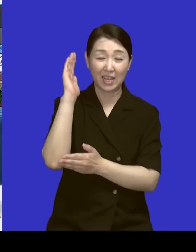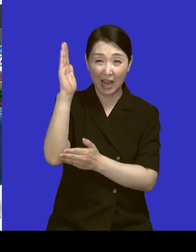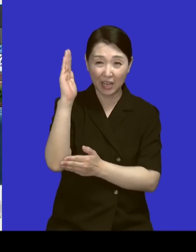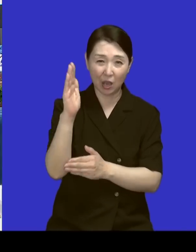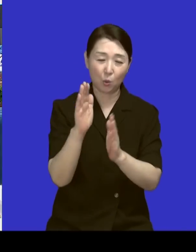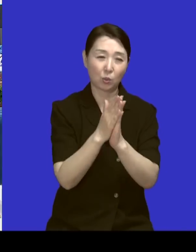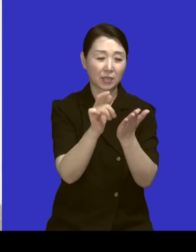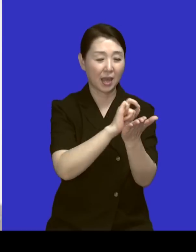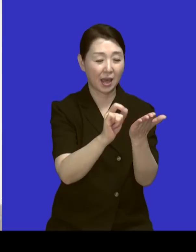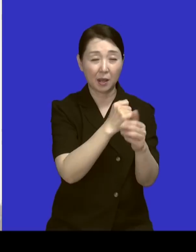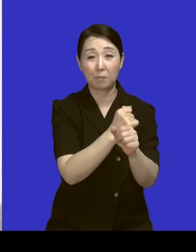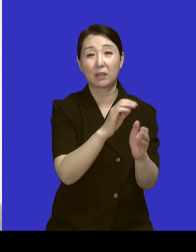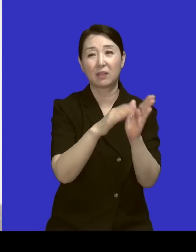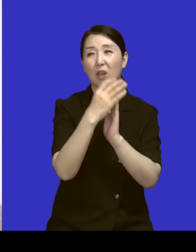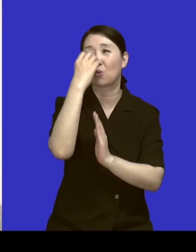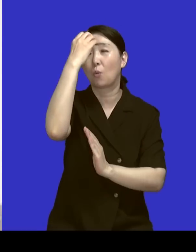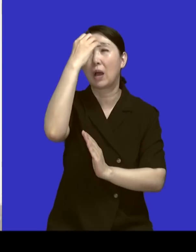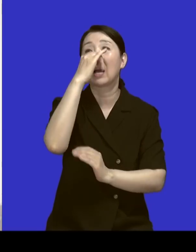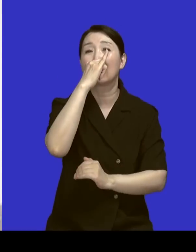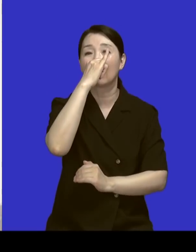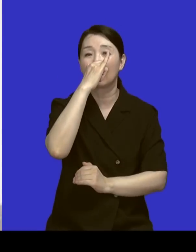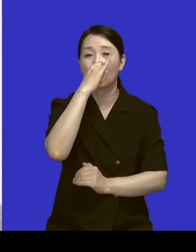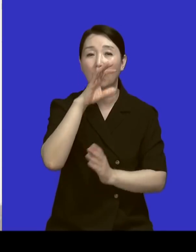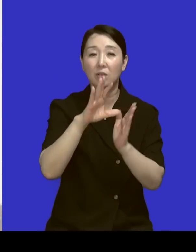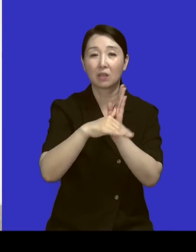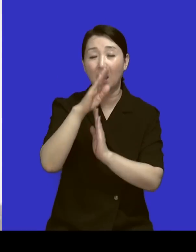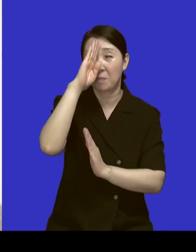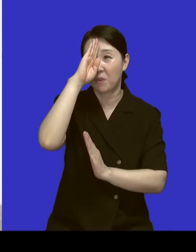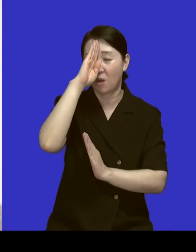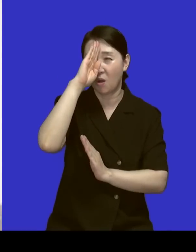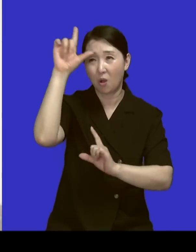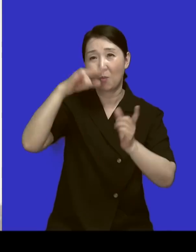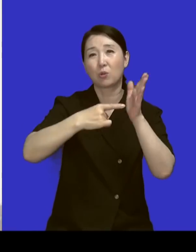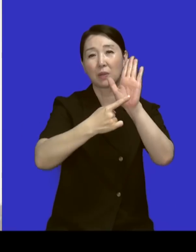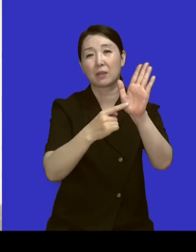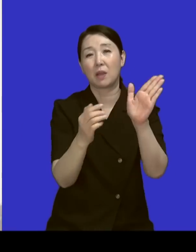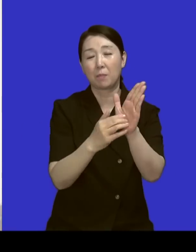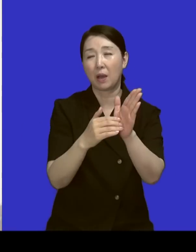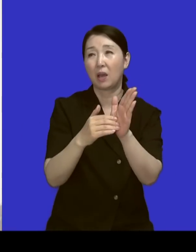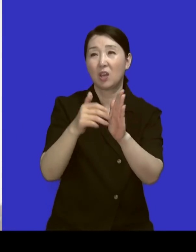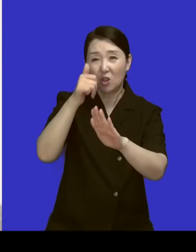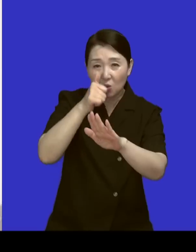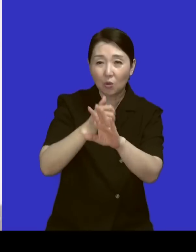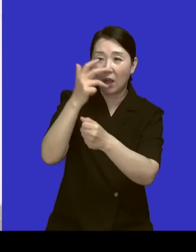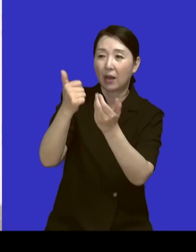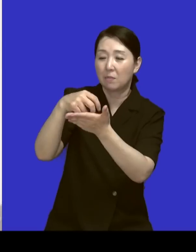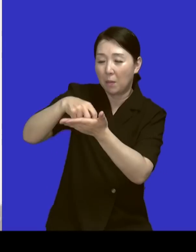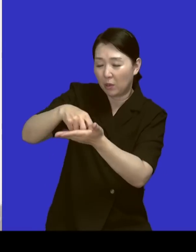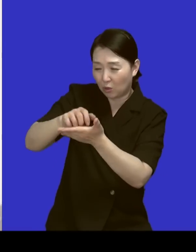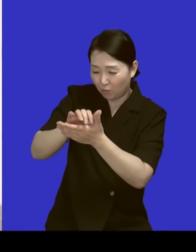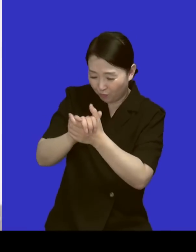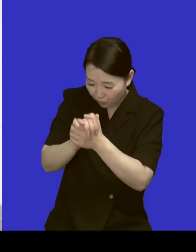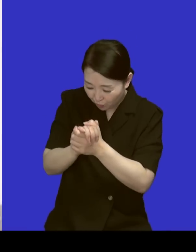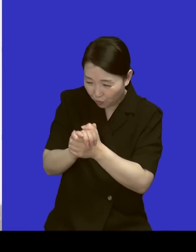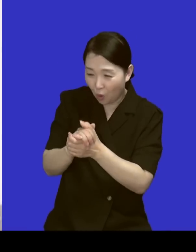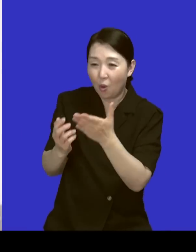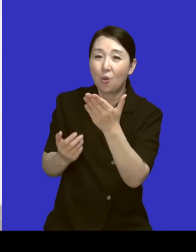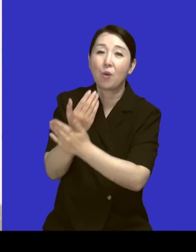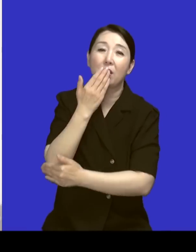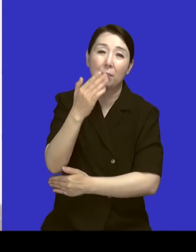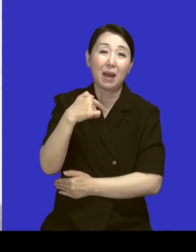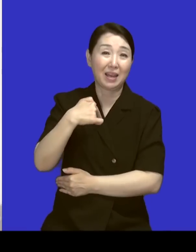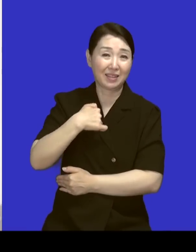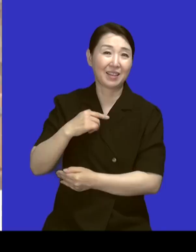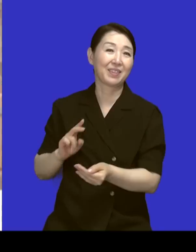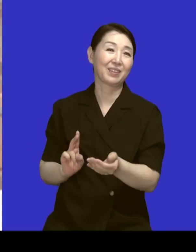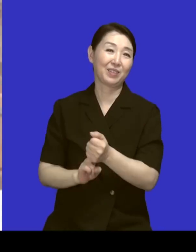제 자신이 그럴 때마다 이런 조현병 증상들이 나타나면서 하나님 앞에서 무릎 꿇고 네. 회개할 수 있다는 거, 그거 역시